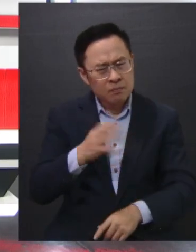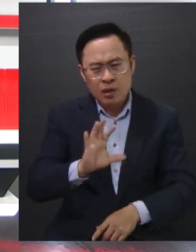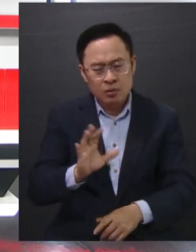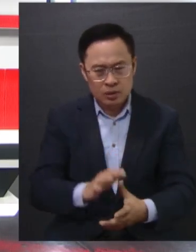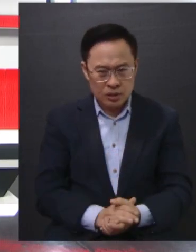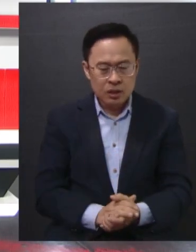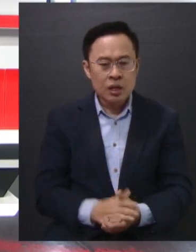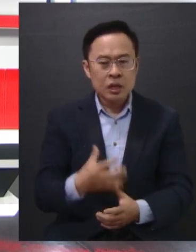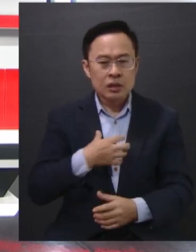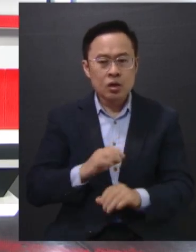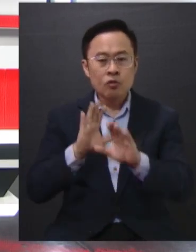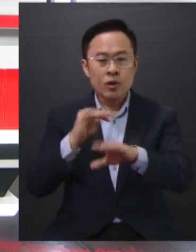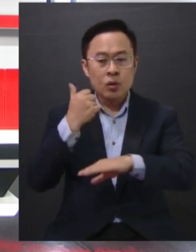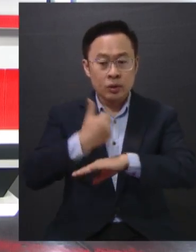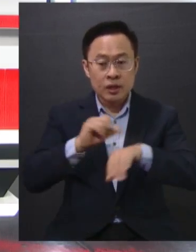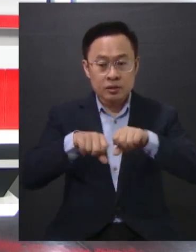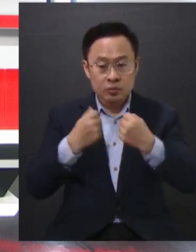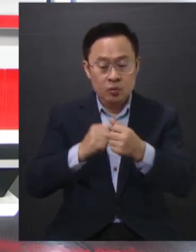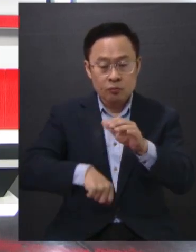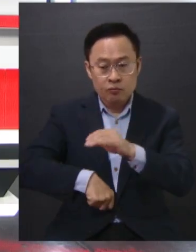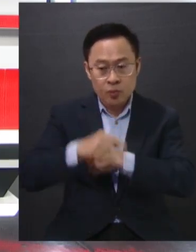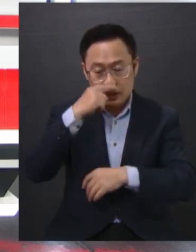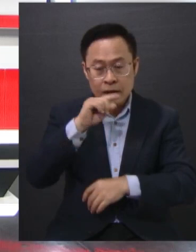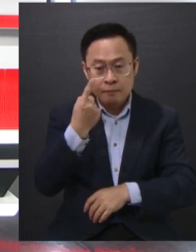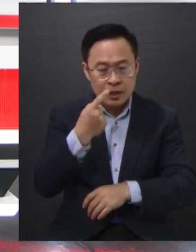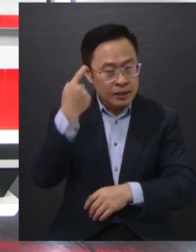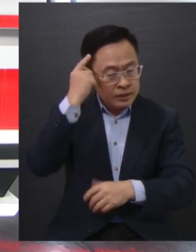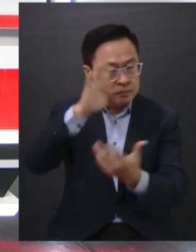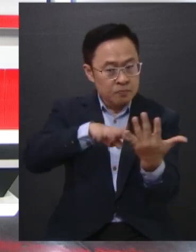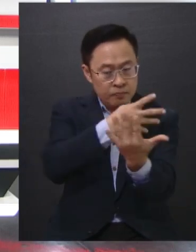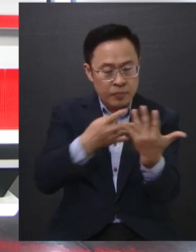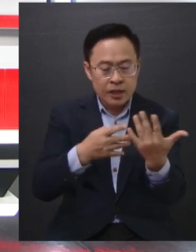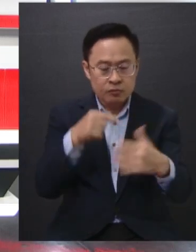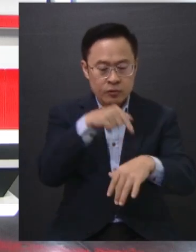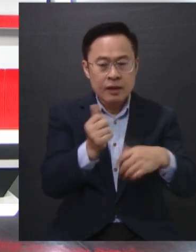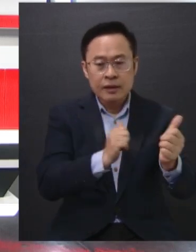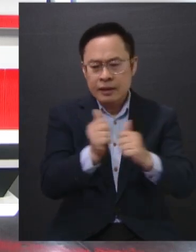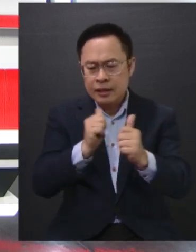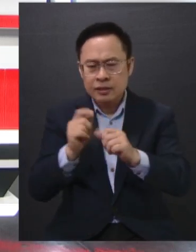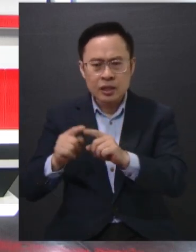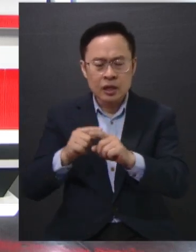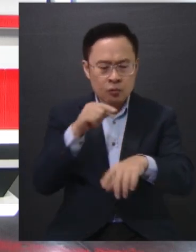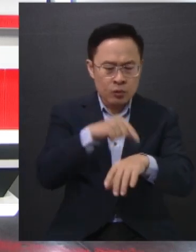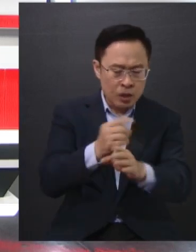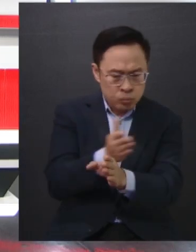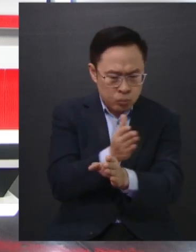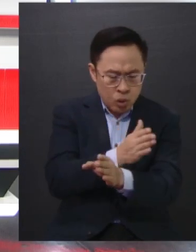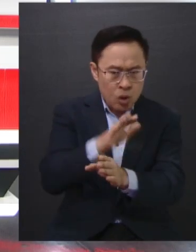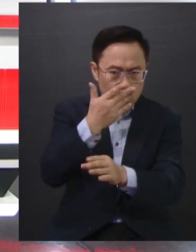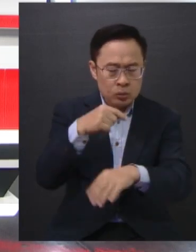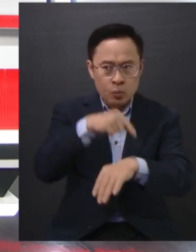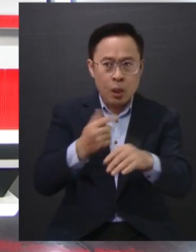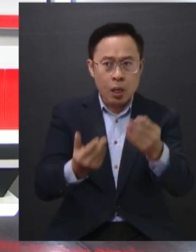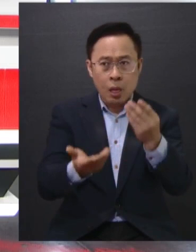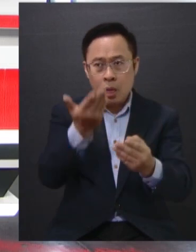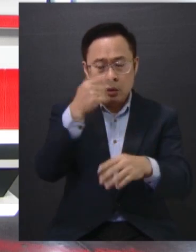หารชุดใหม่ด้วยละกันที่จะเข้ามาทำหน้าที่นะคะเรื่องของการวางตารางการแข่งขันต่างๆเนี่ยมันค่อนข้างที่จะมีผลถ้ามันทับซ้อนกันแบบนี้บาง